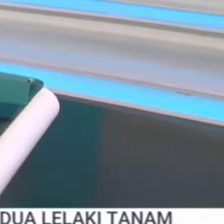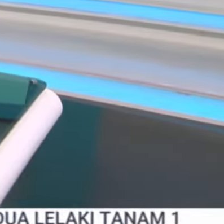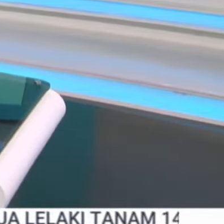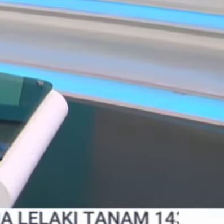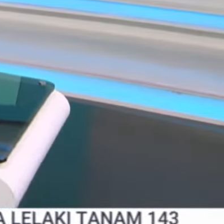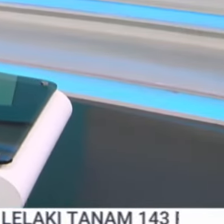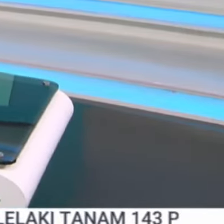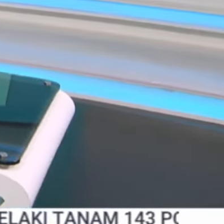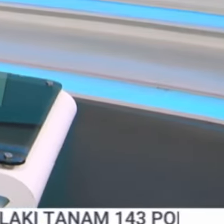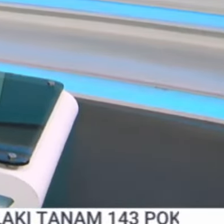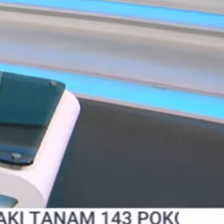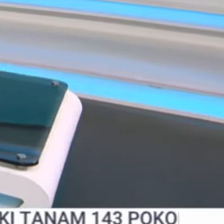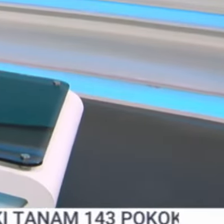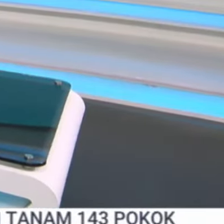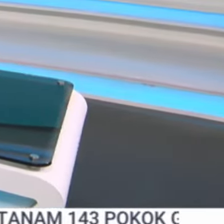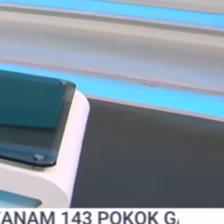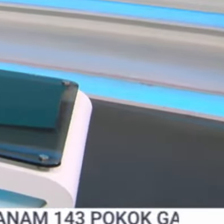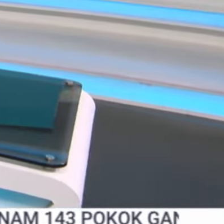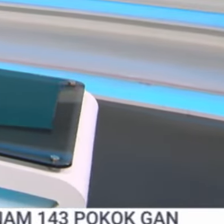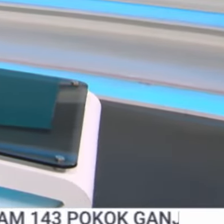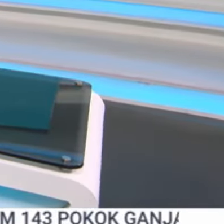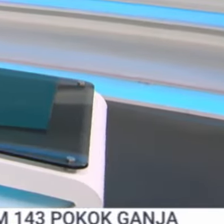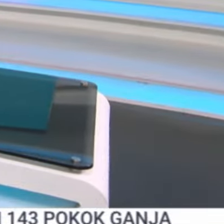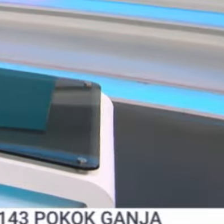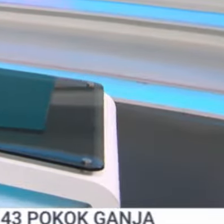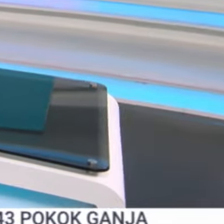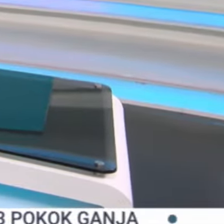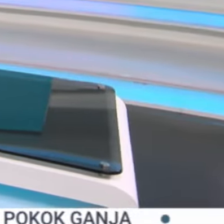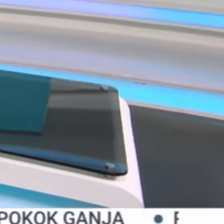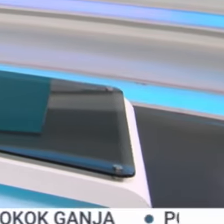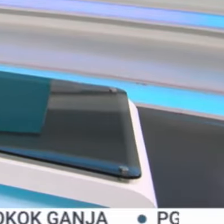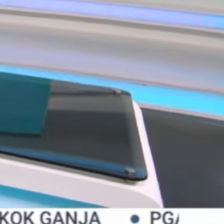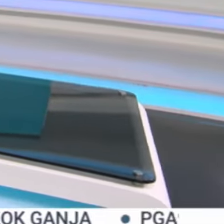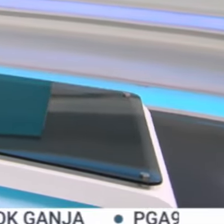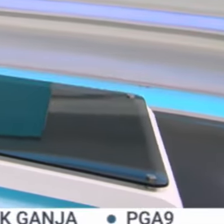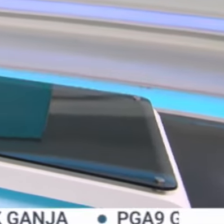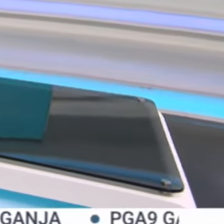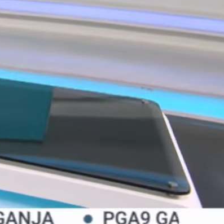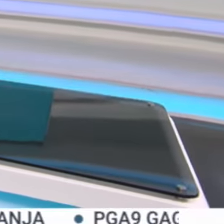untuk perkembangan berita selanjutnya. Baik, terima kasih Nursila dari Kuching.